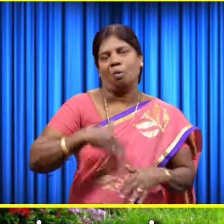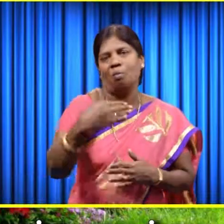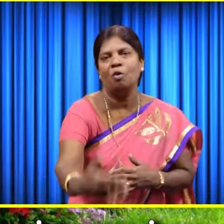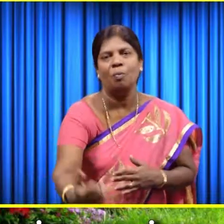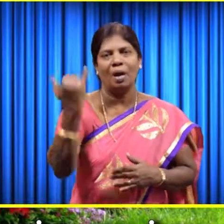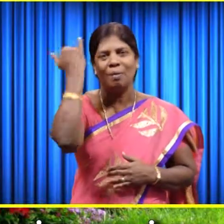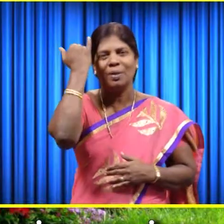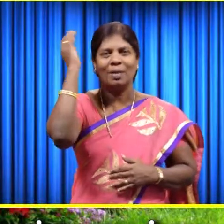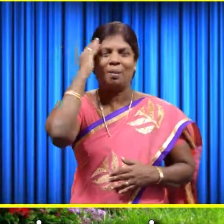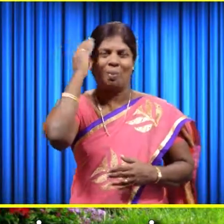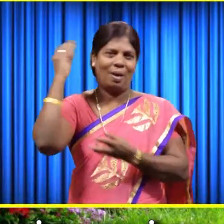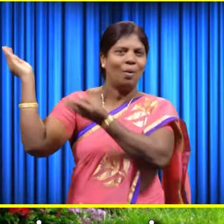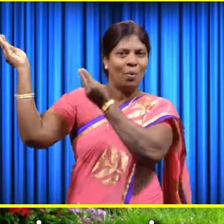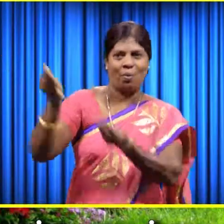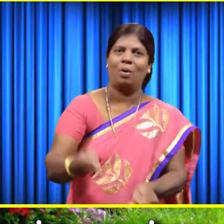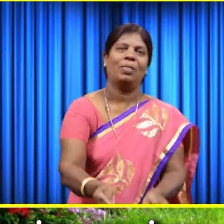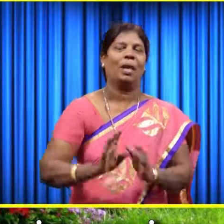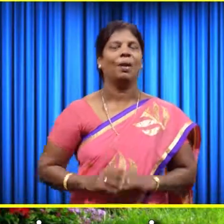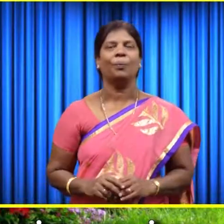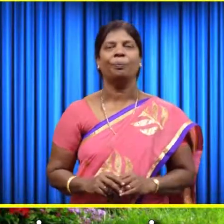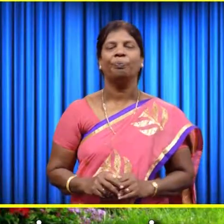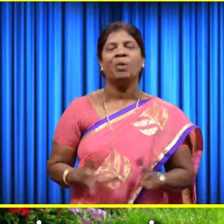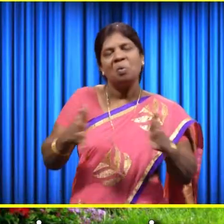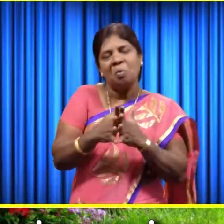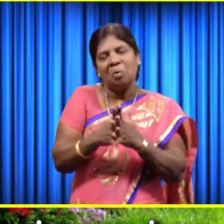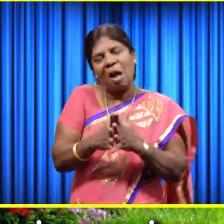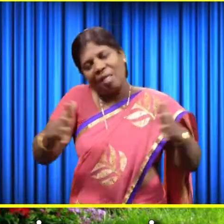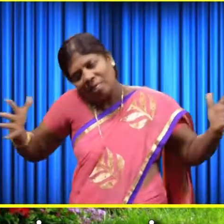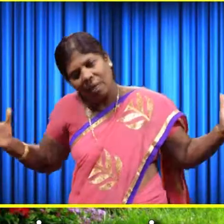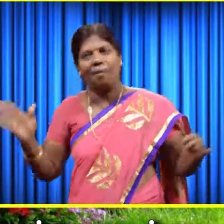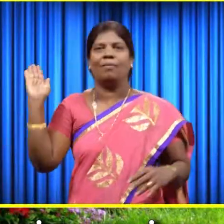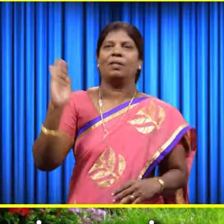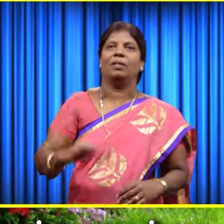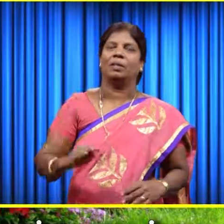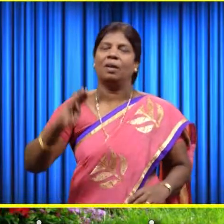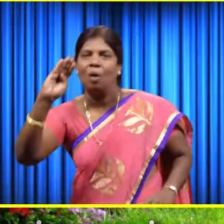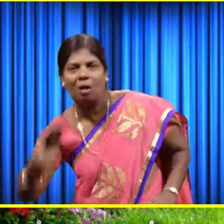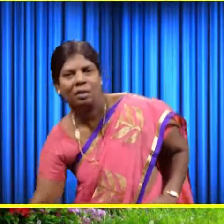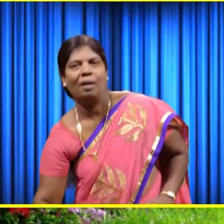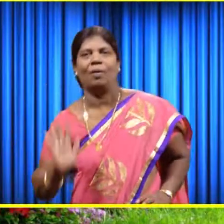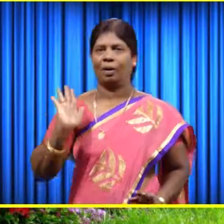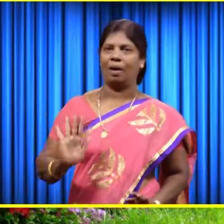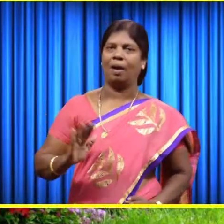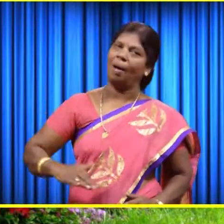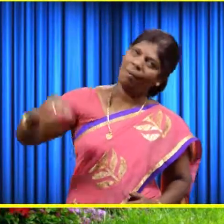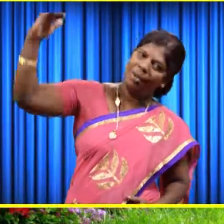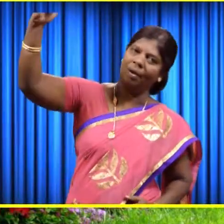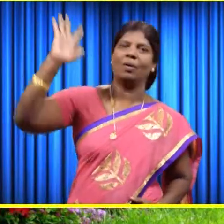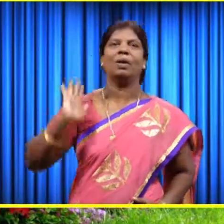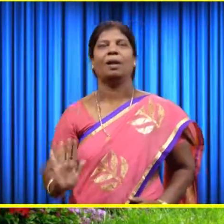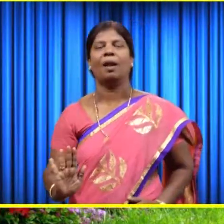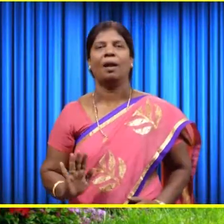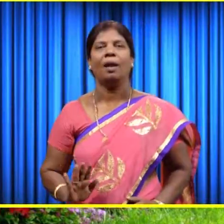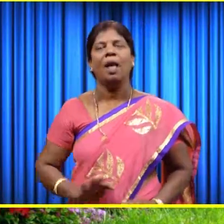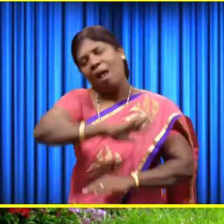முன்பாக கொண்டு வந்து அவளை நிறுத்தினார்கள். பெரிய கூட்டம் வந்திருக்கிறார்கள், சிறியவர்கள் இருக்கிறார்கள், பெரியவர்கள்